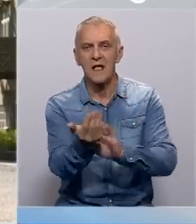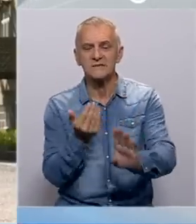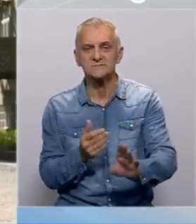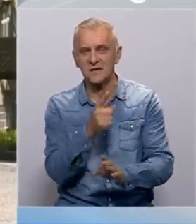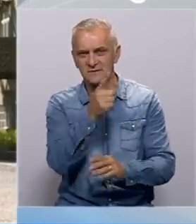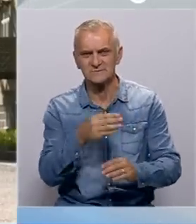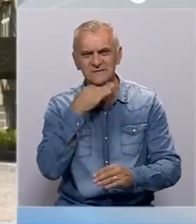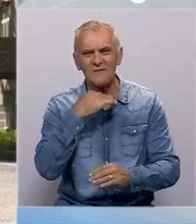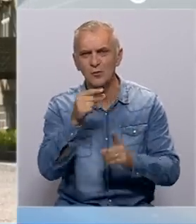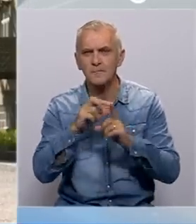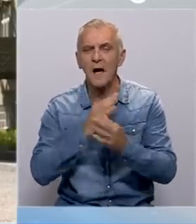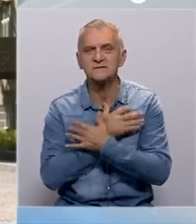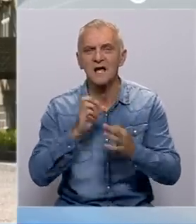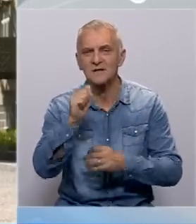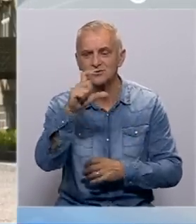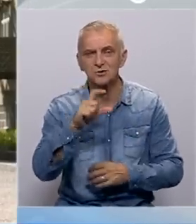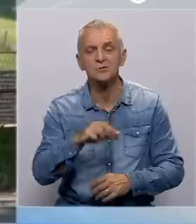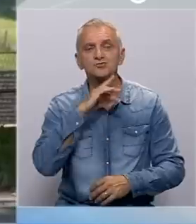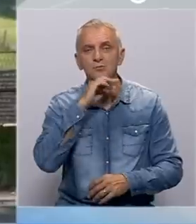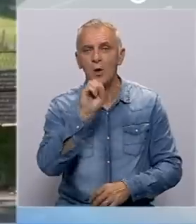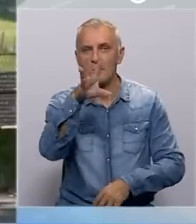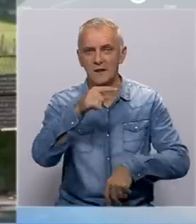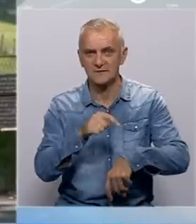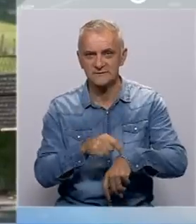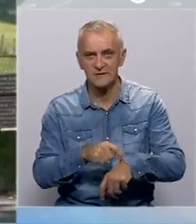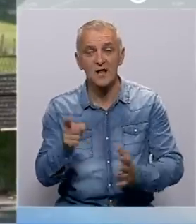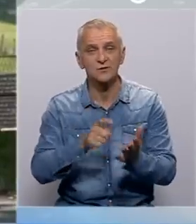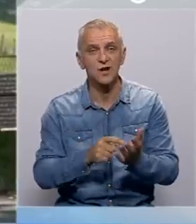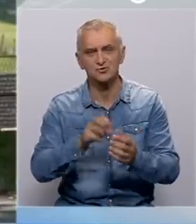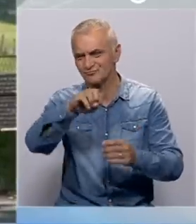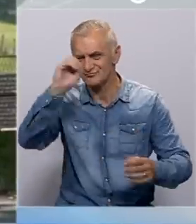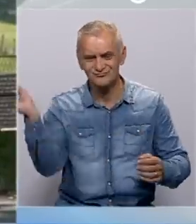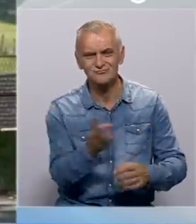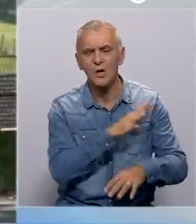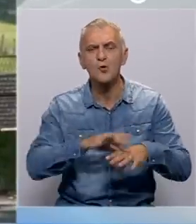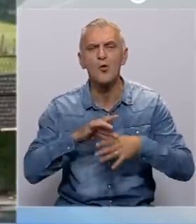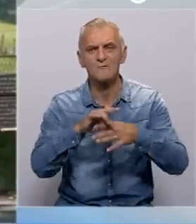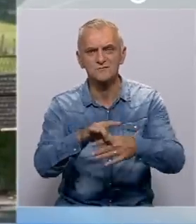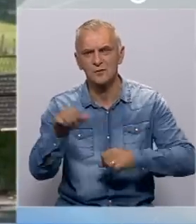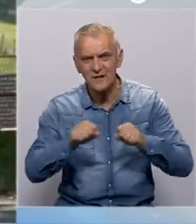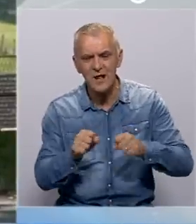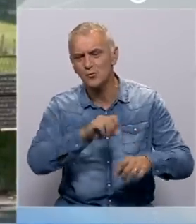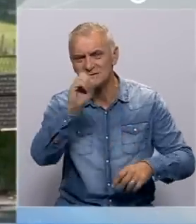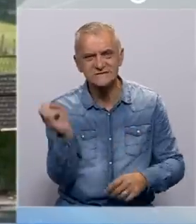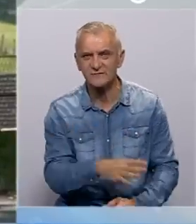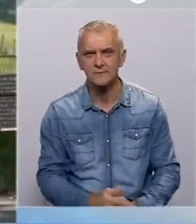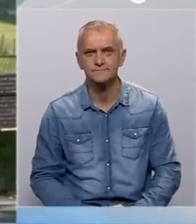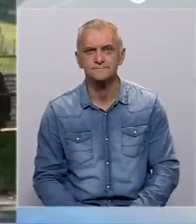Zavoda Pazarić u subotu 15 sati. Traže smjenu kompletnog rukovodstva zavoda.